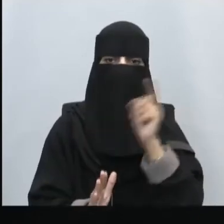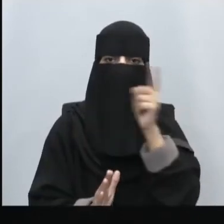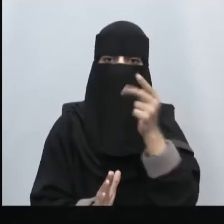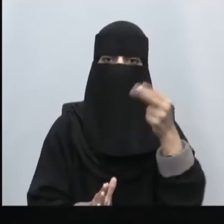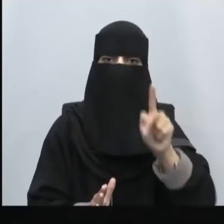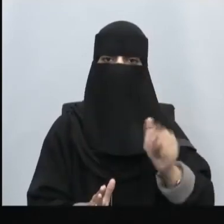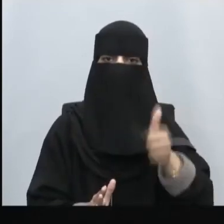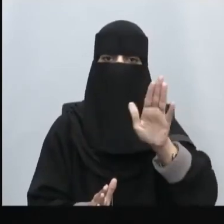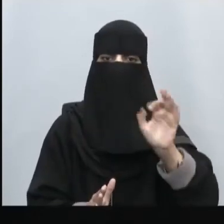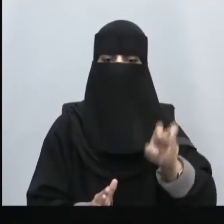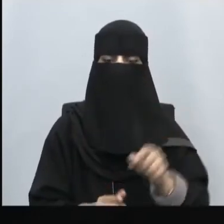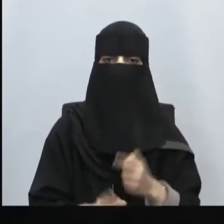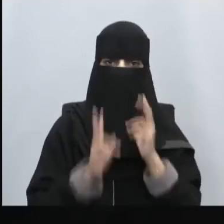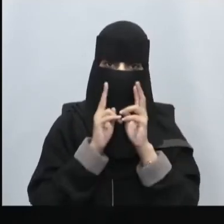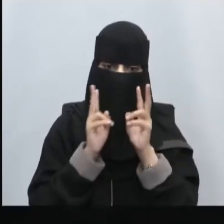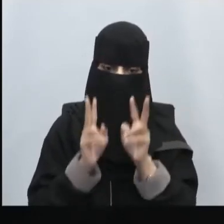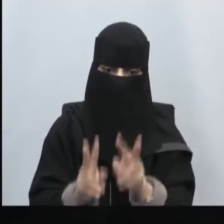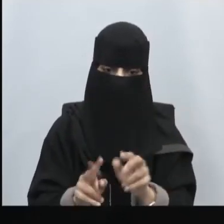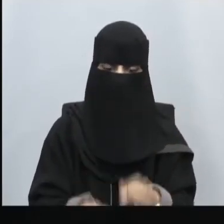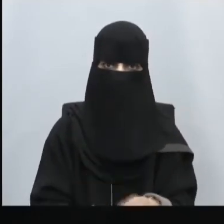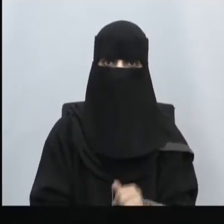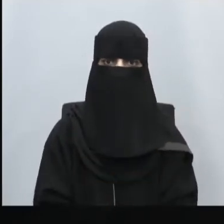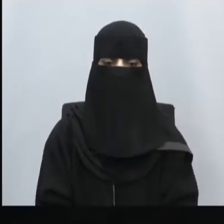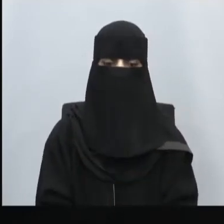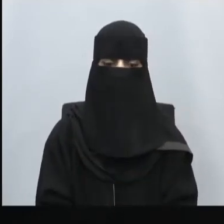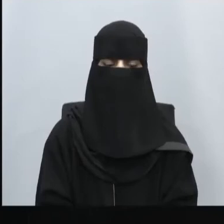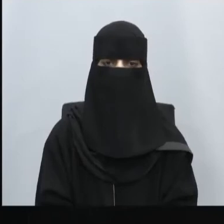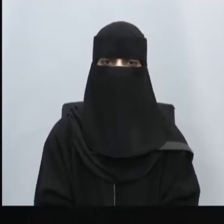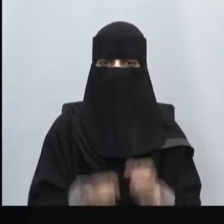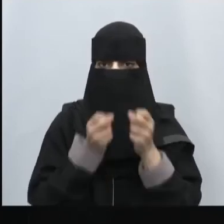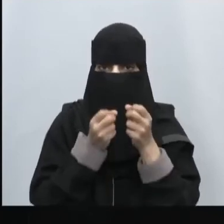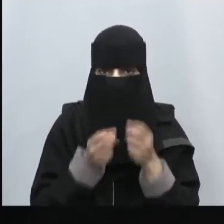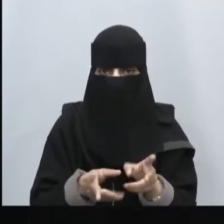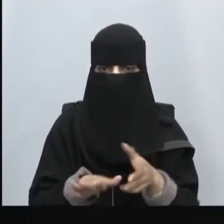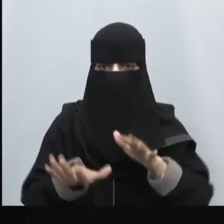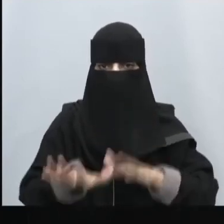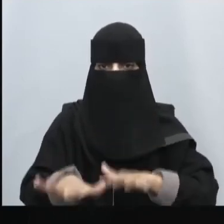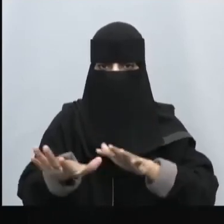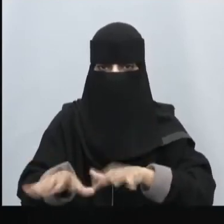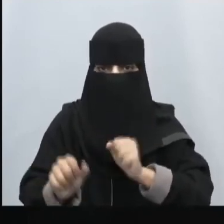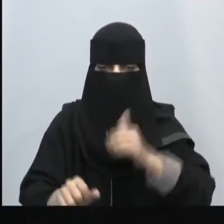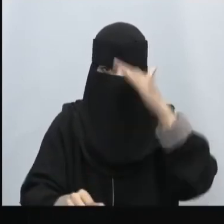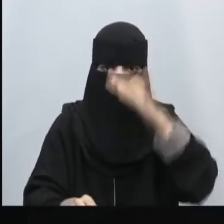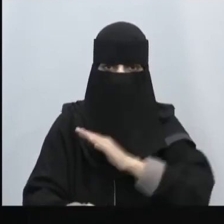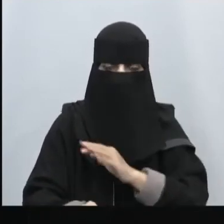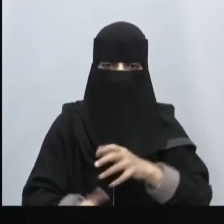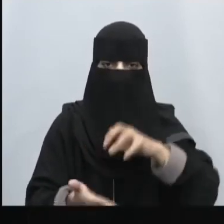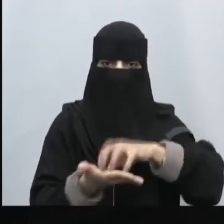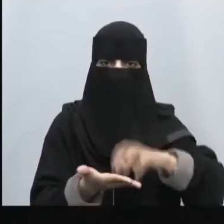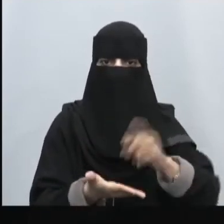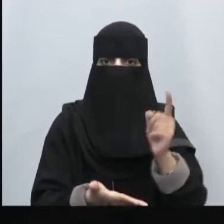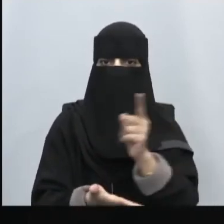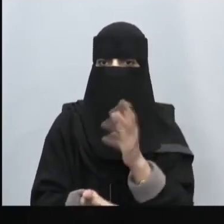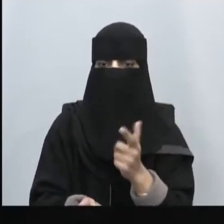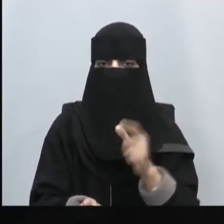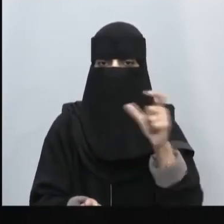نريد ان نعين الان طلابي وطالباتي من اين بدات الحملات الصليبيه على البلاد الاسلاميه ومن